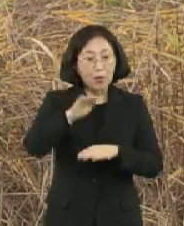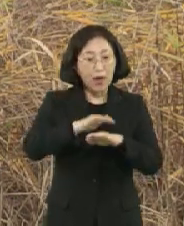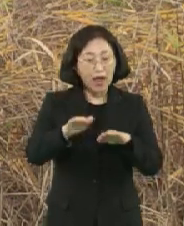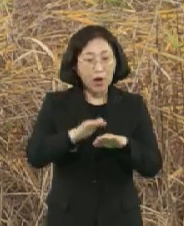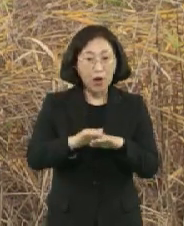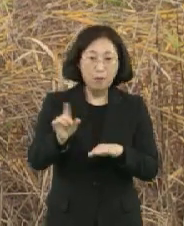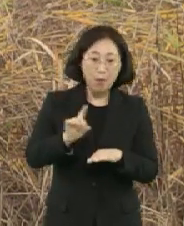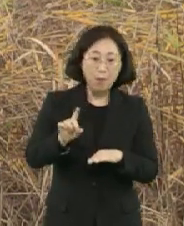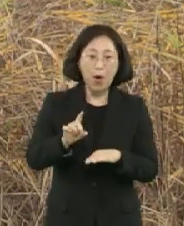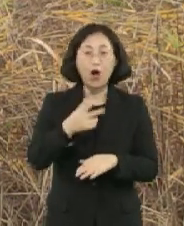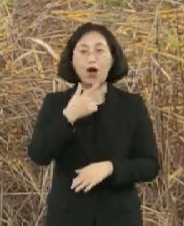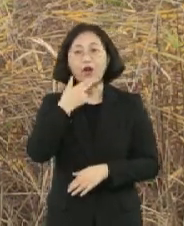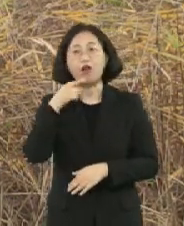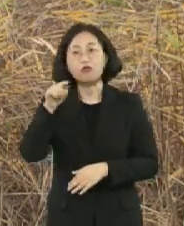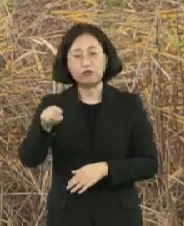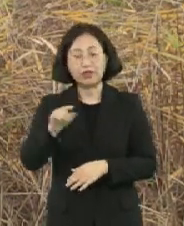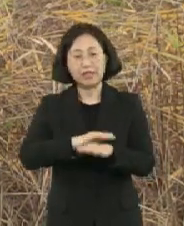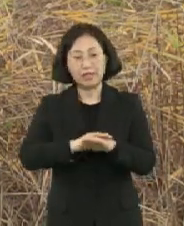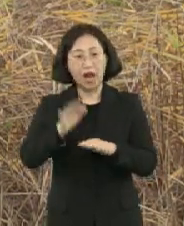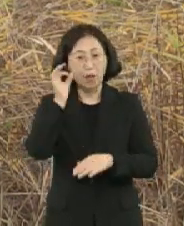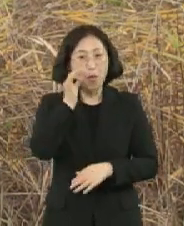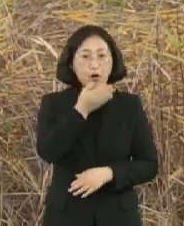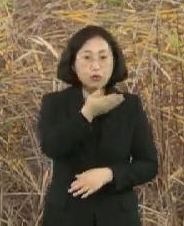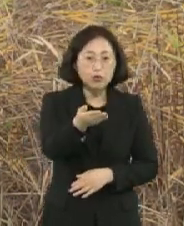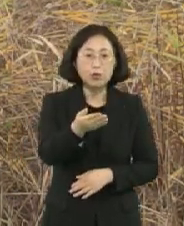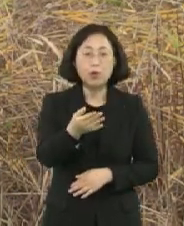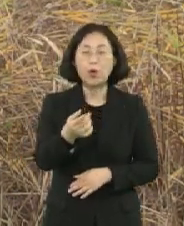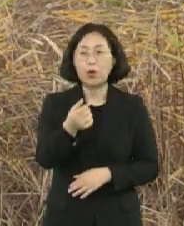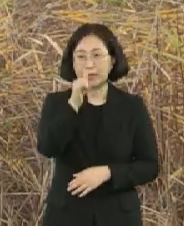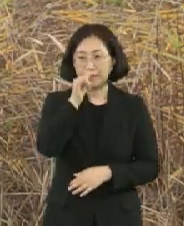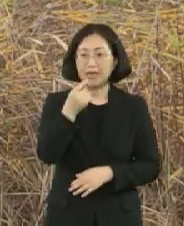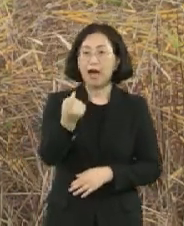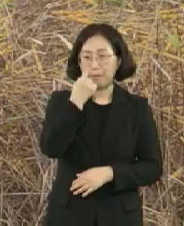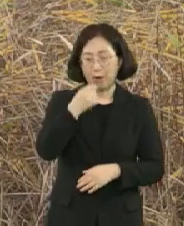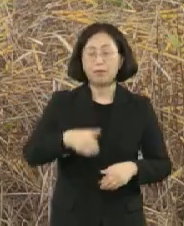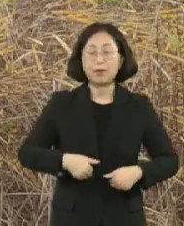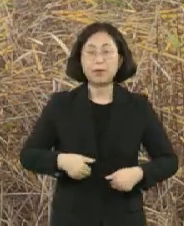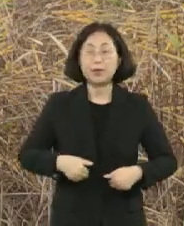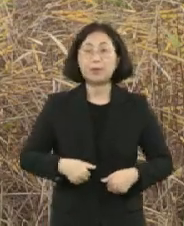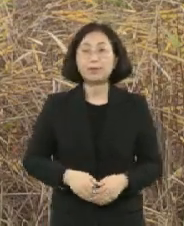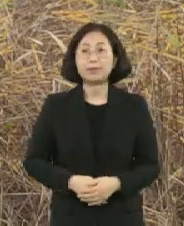지금 이곳은 잘 보여주고 있습니다. 영국 런던 습지센터에서 TJB 강진호입니다.